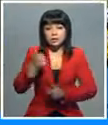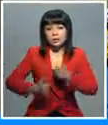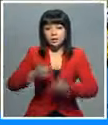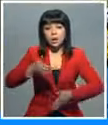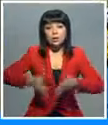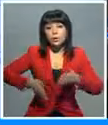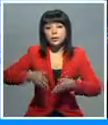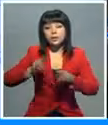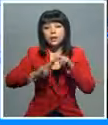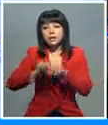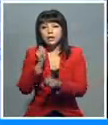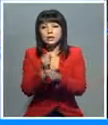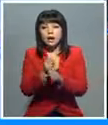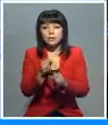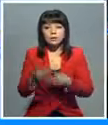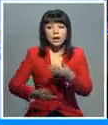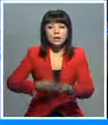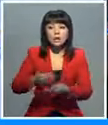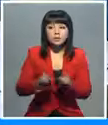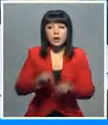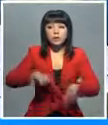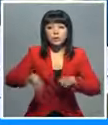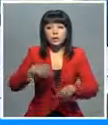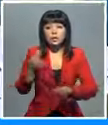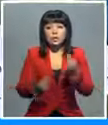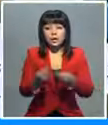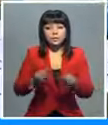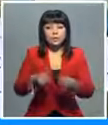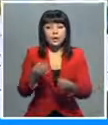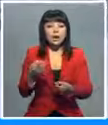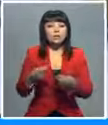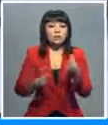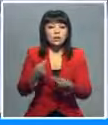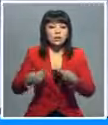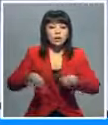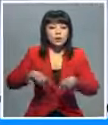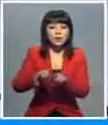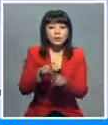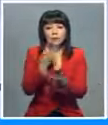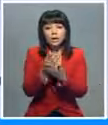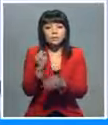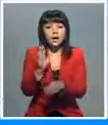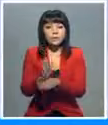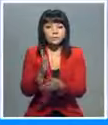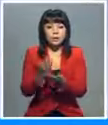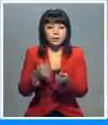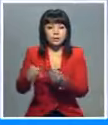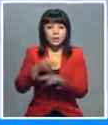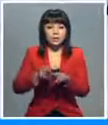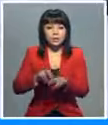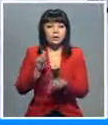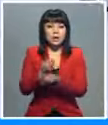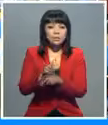ішінде роботтарды белгілі бір сызық бойымен жүргізуге немесе футбол алаңында доп ойнатуға икемдеу секілді күрделі тапсырмалар бар. Барлық